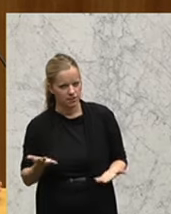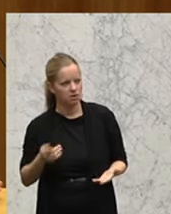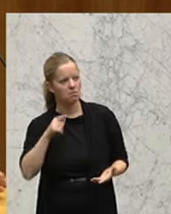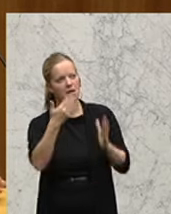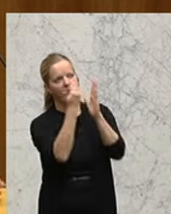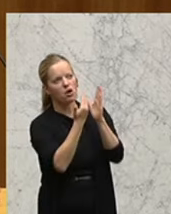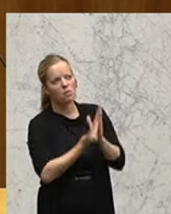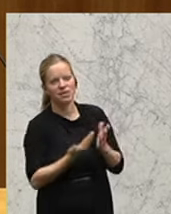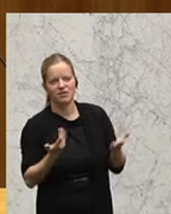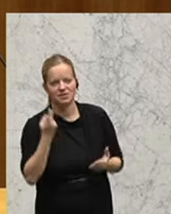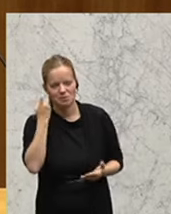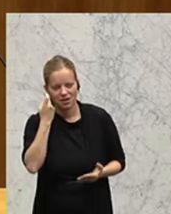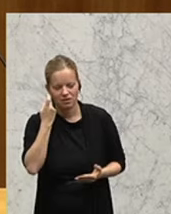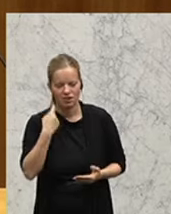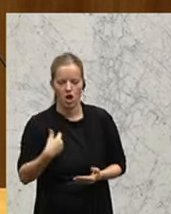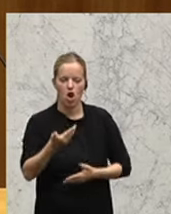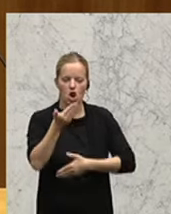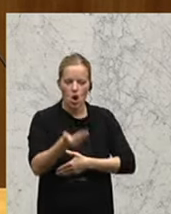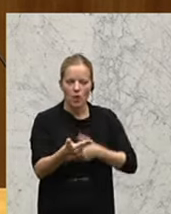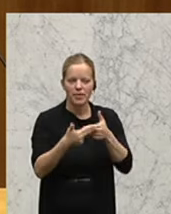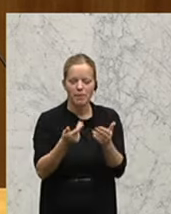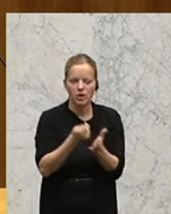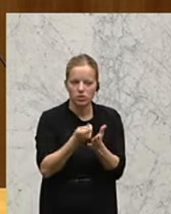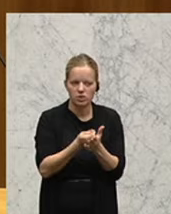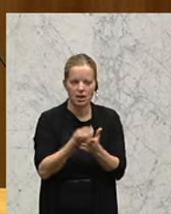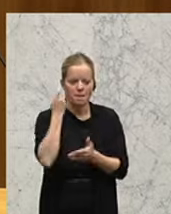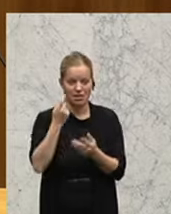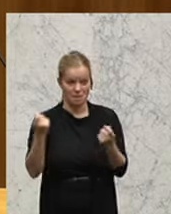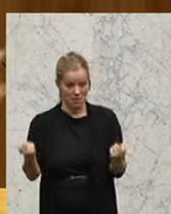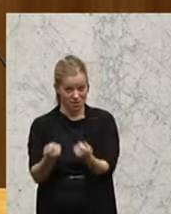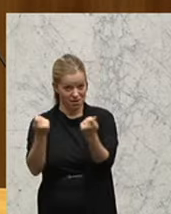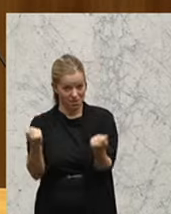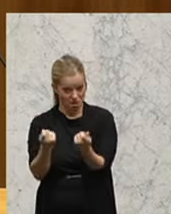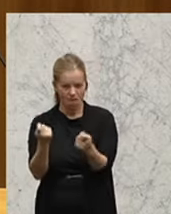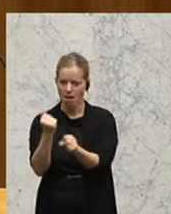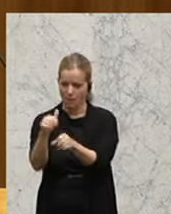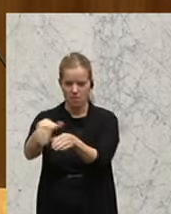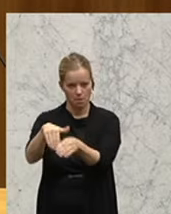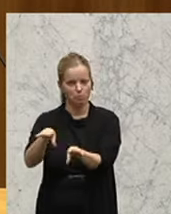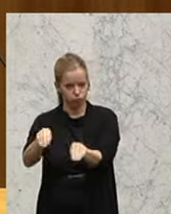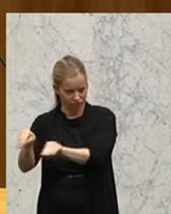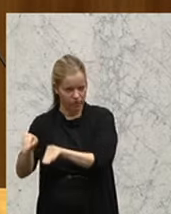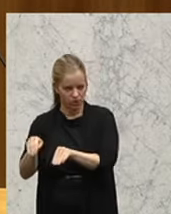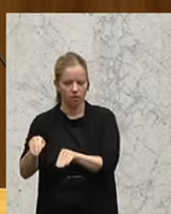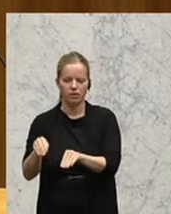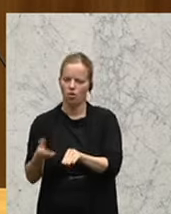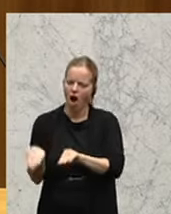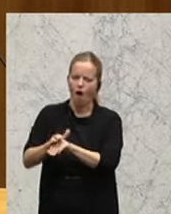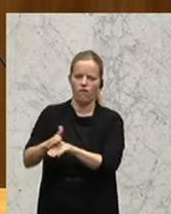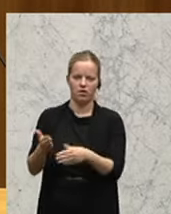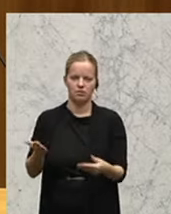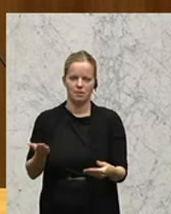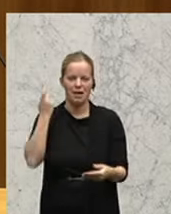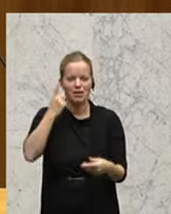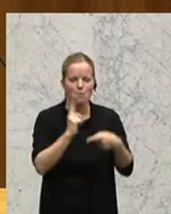mich Lohnnebenkosten. Da wird auf die Betriebe, die Arbeitnehmer beschäftigen, noch einmal etwas draufgeklopft.